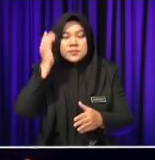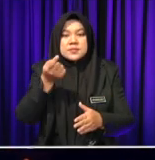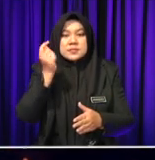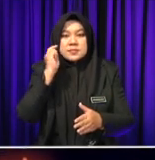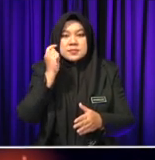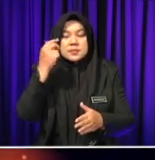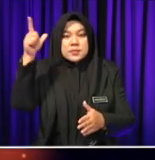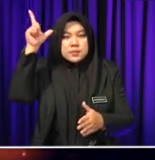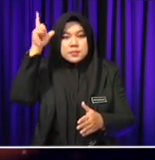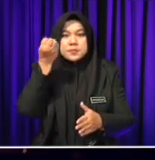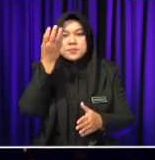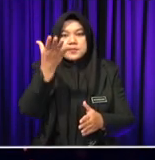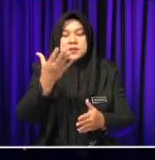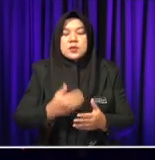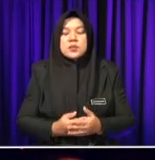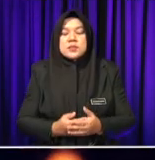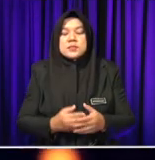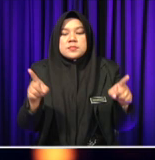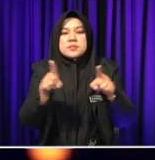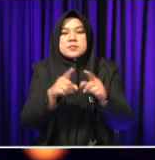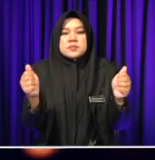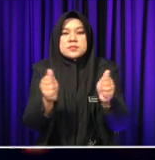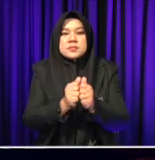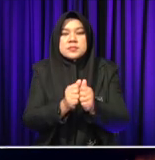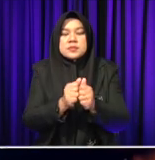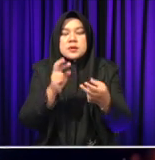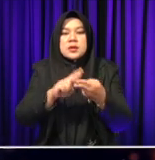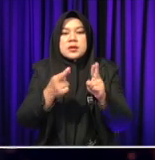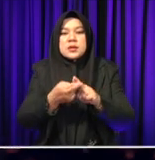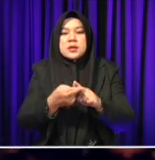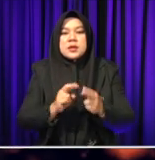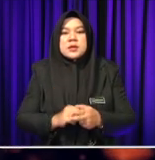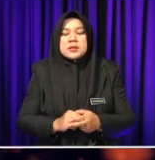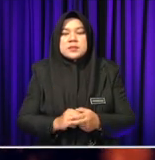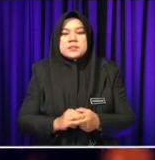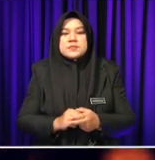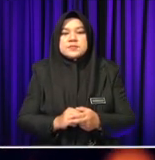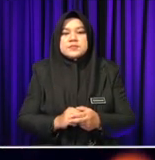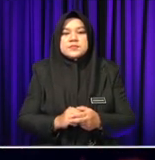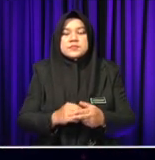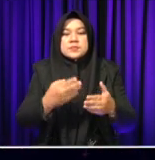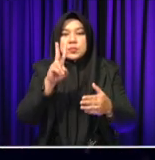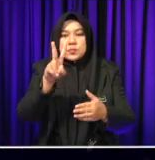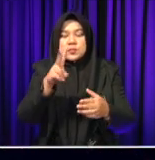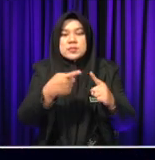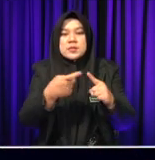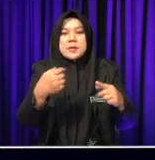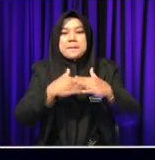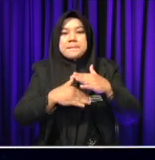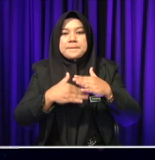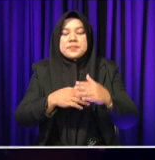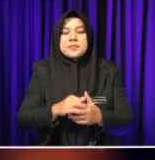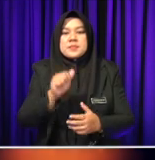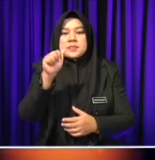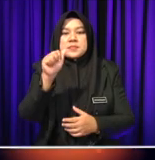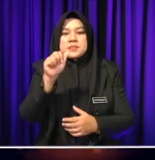Abang Hakim kita pada hari ini kita akan bersama dengan rakan-rakan kita iaitu yang berdua dari bawah bersama azrin